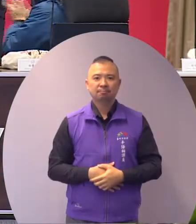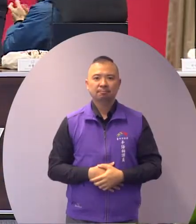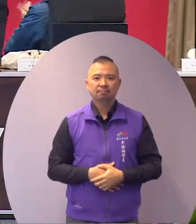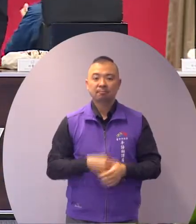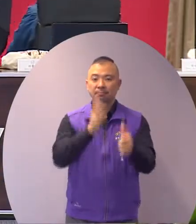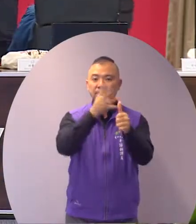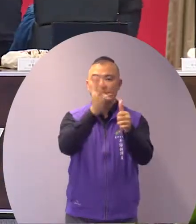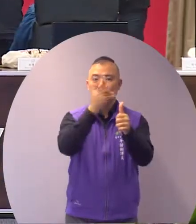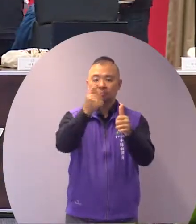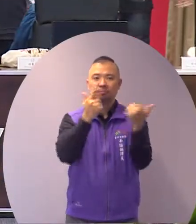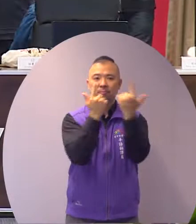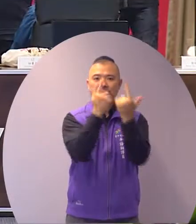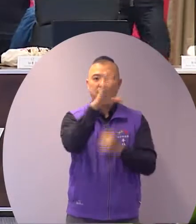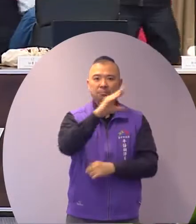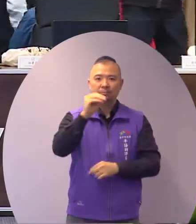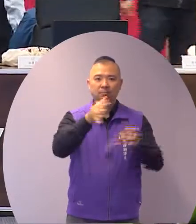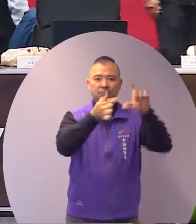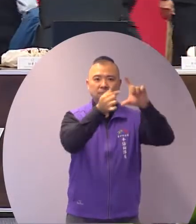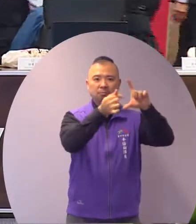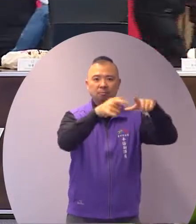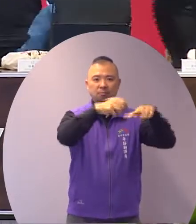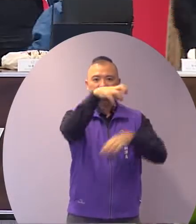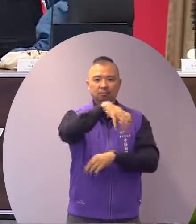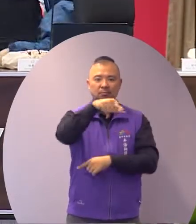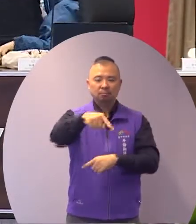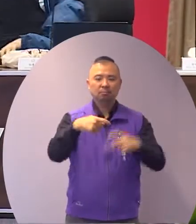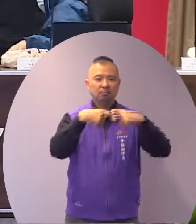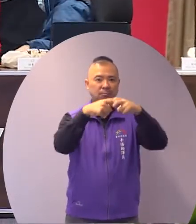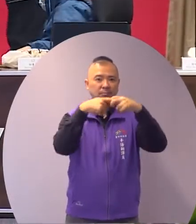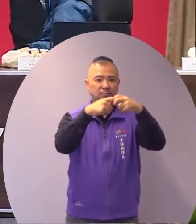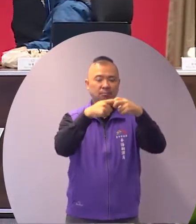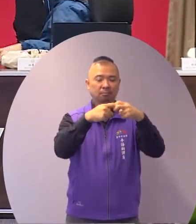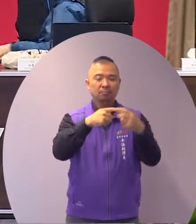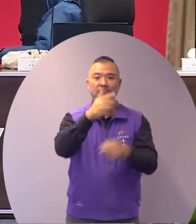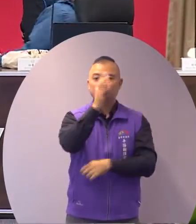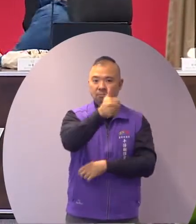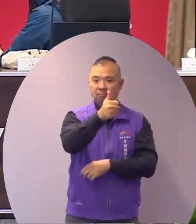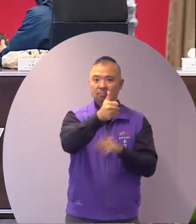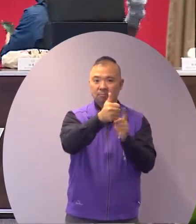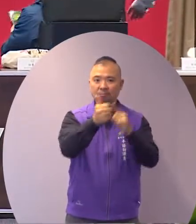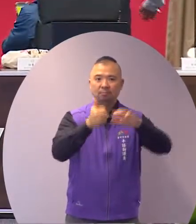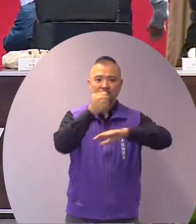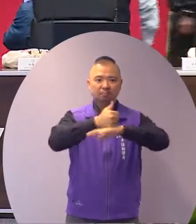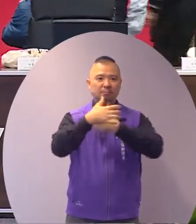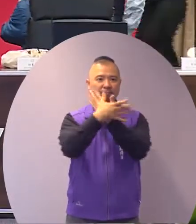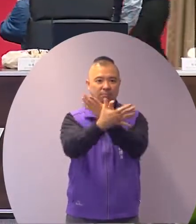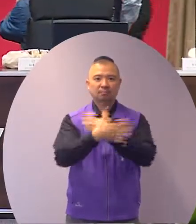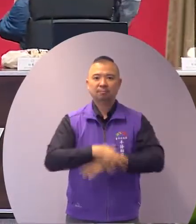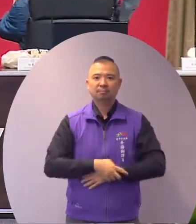第四名为北屯区公所，请林永能主席上台授奖。